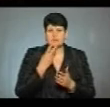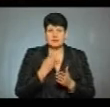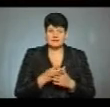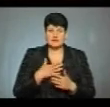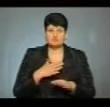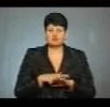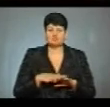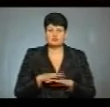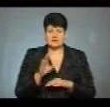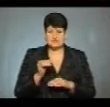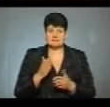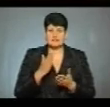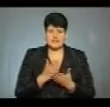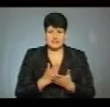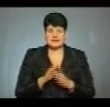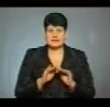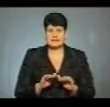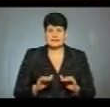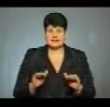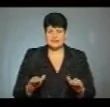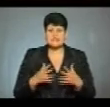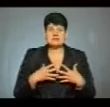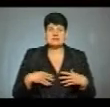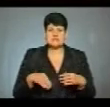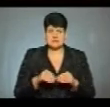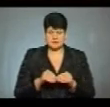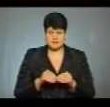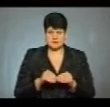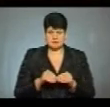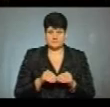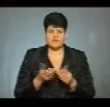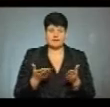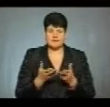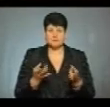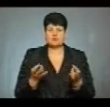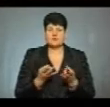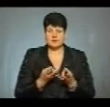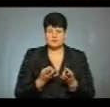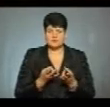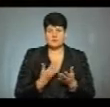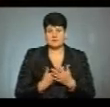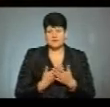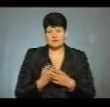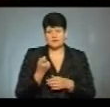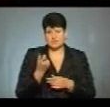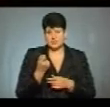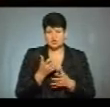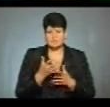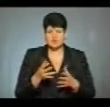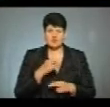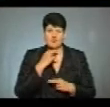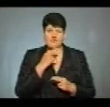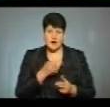суспільстві є діти, сім'ї, яким потрібно, напевне, трішечки більше